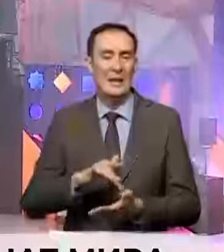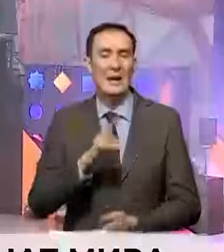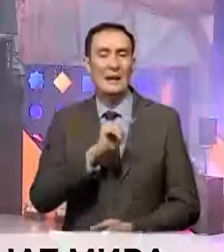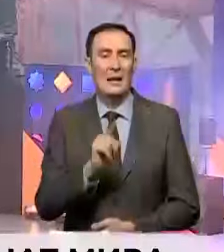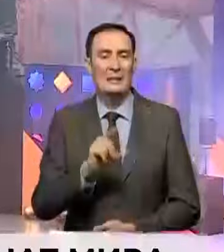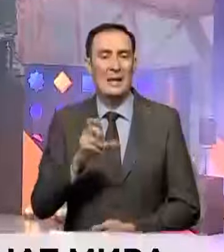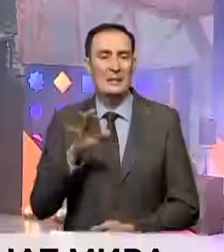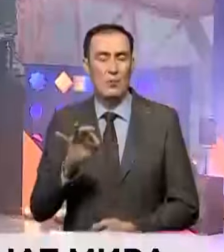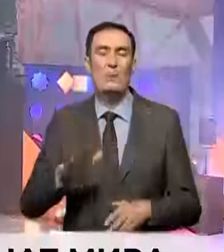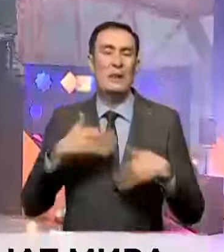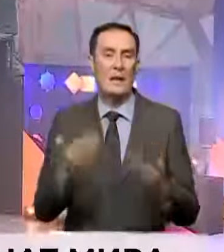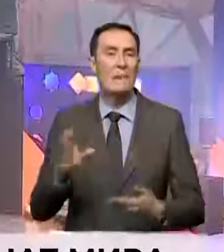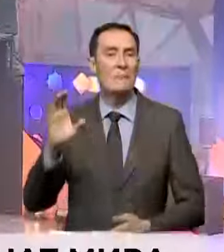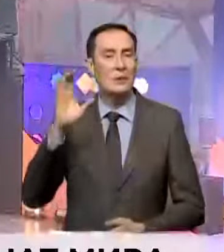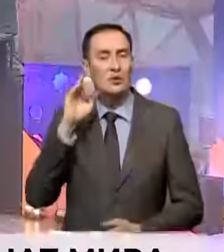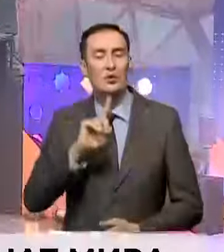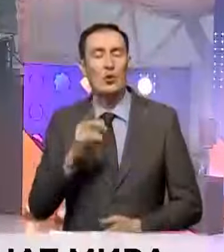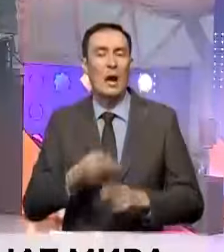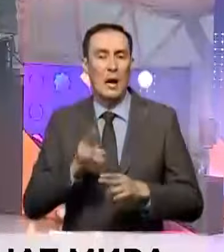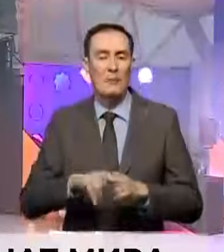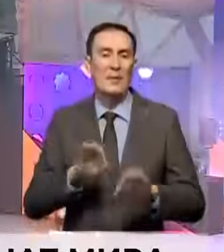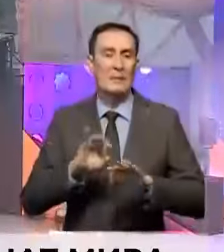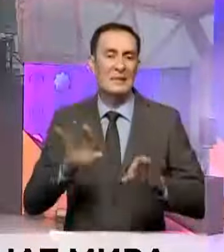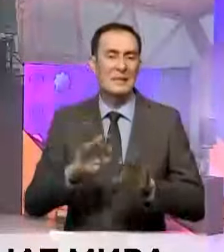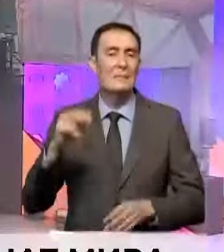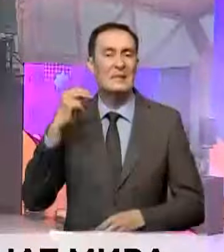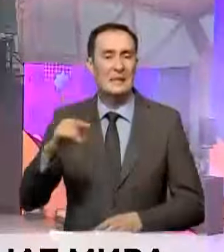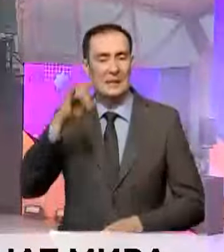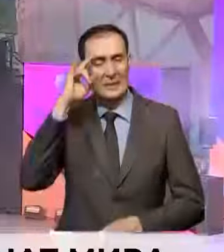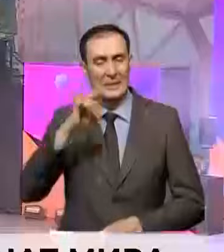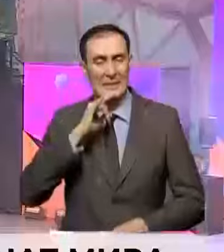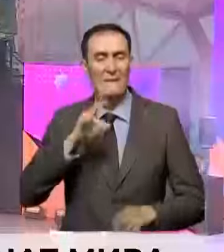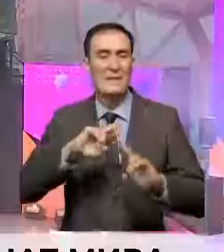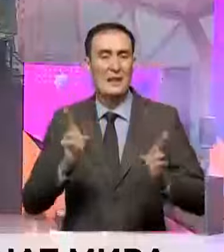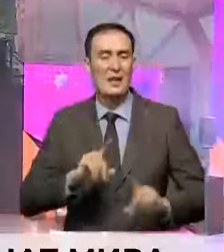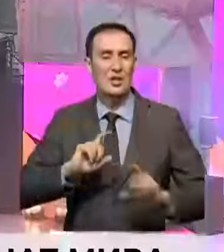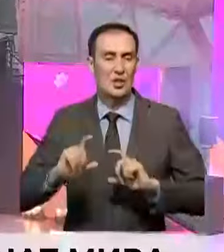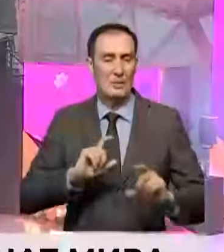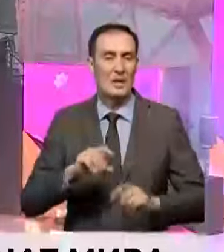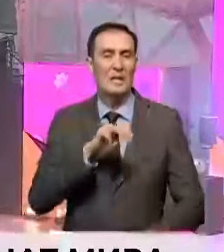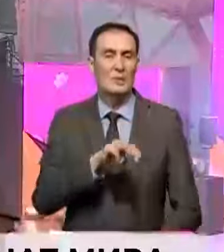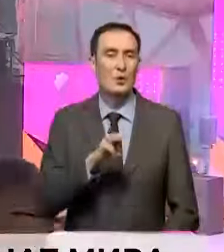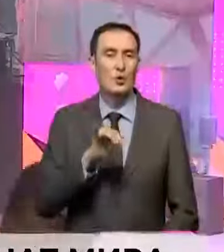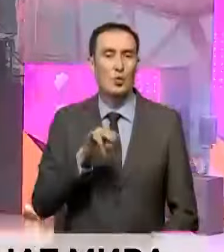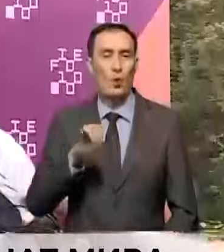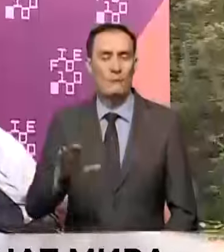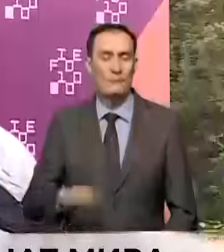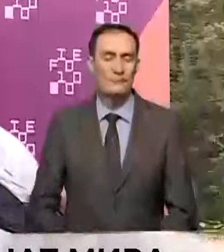Казэкспо. Предлагаю послушать, что на этот счет рассказал президент Казахстанской федерации шахмат Тимур Турлов.